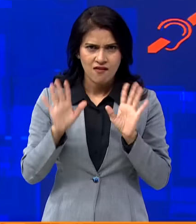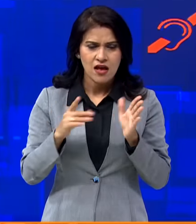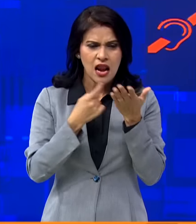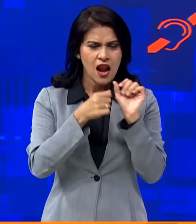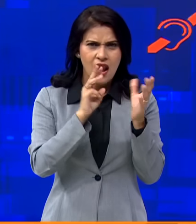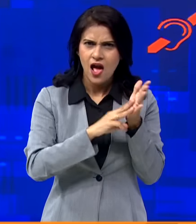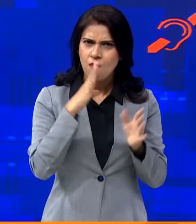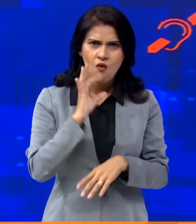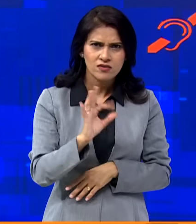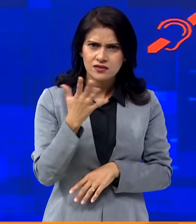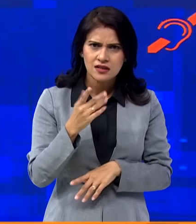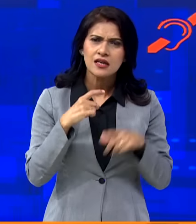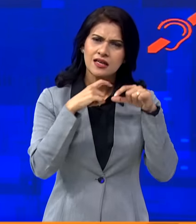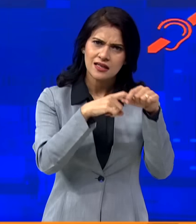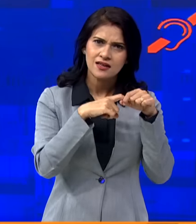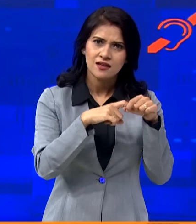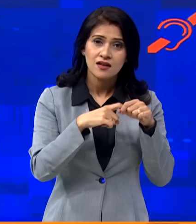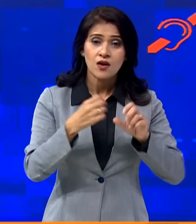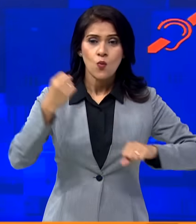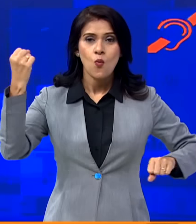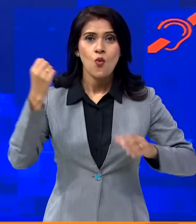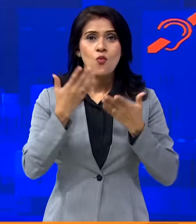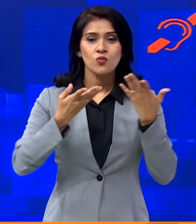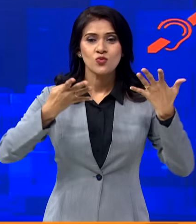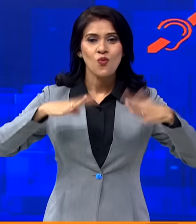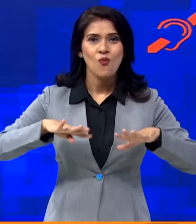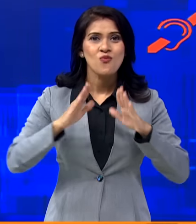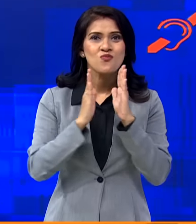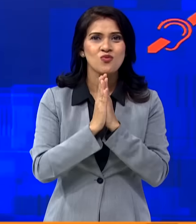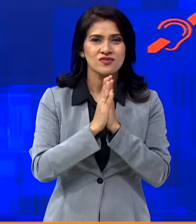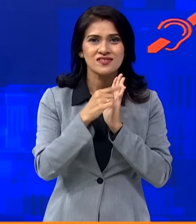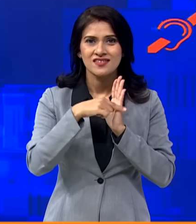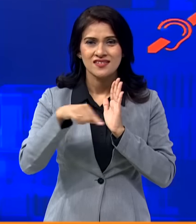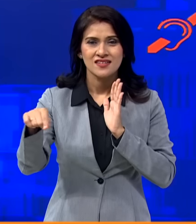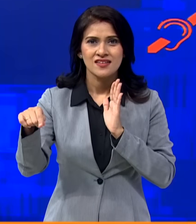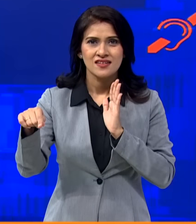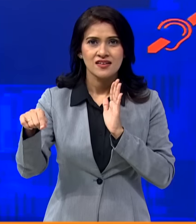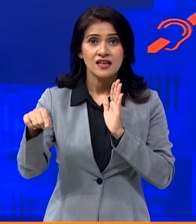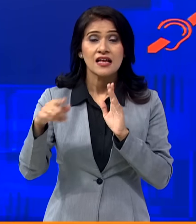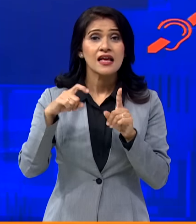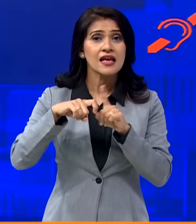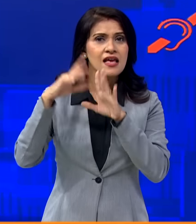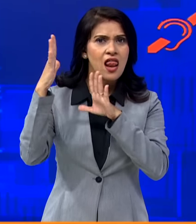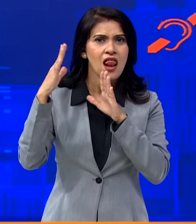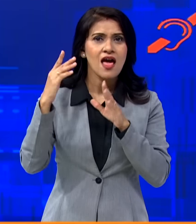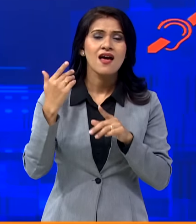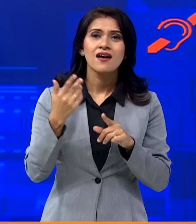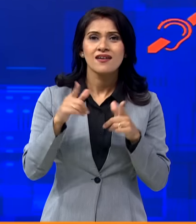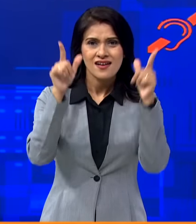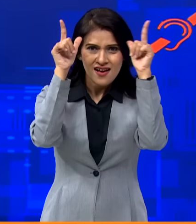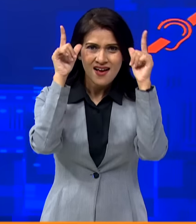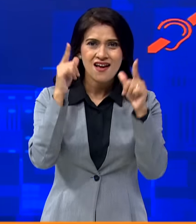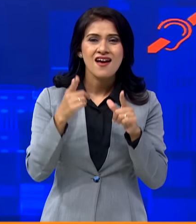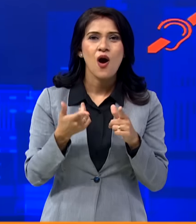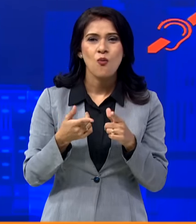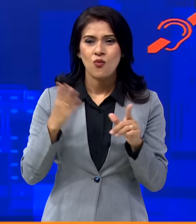पूछना क्या नवरात्रों के दिनों में आप यह जो केरल में गाय काटी गई यह जो नवरात्र में मटन बनाते हुए फोटो